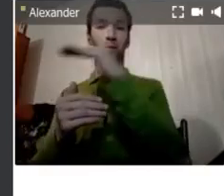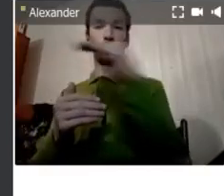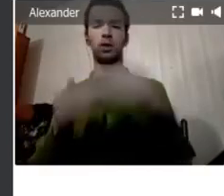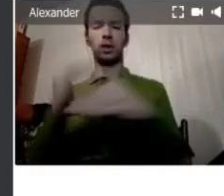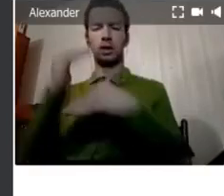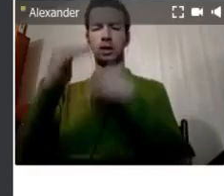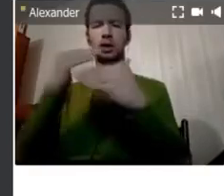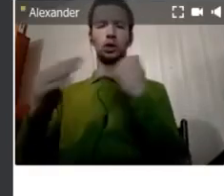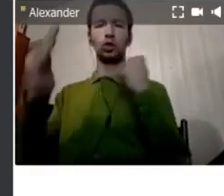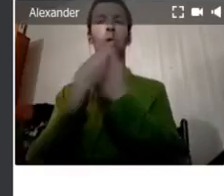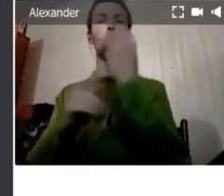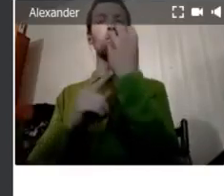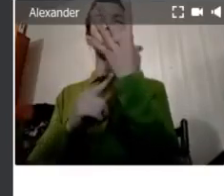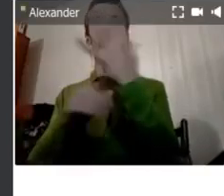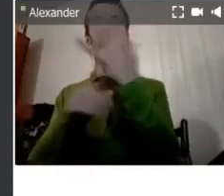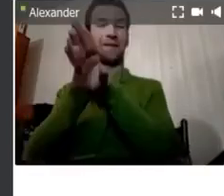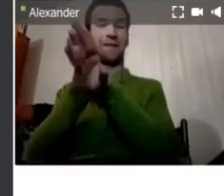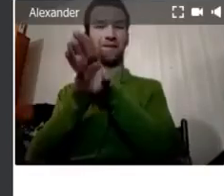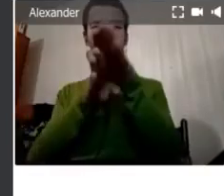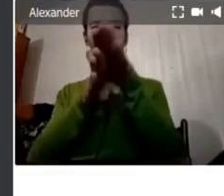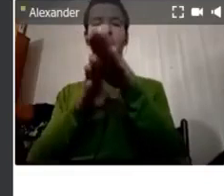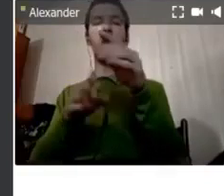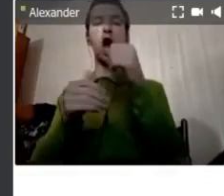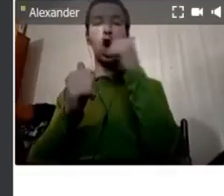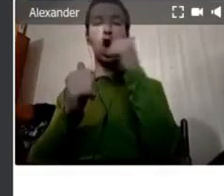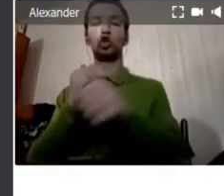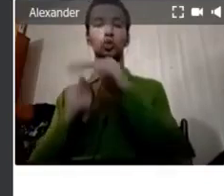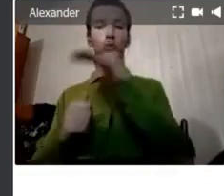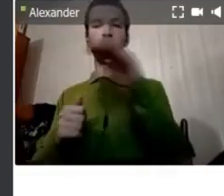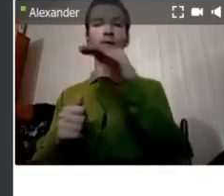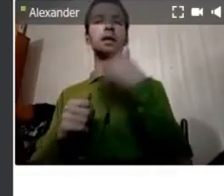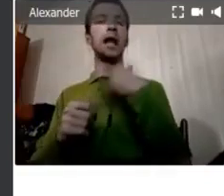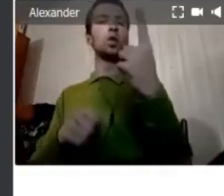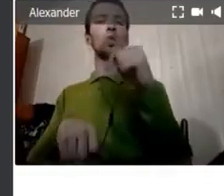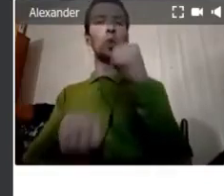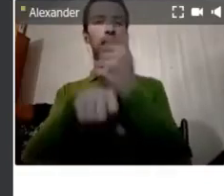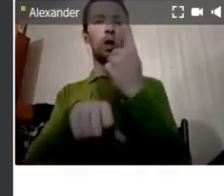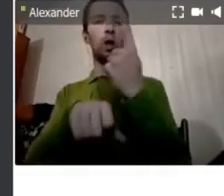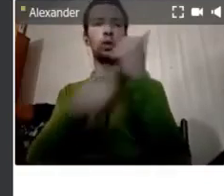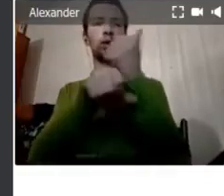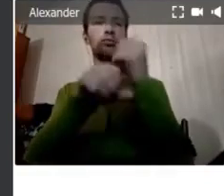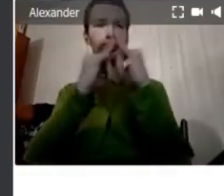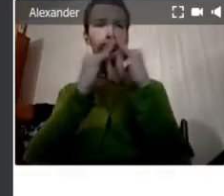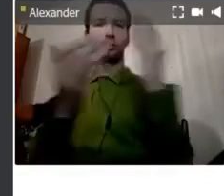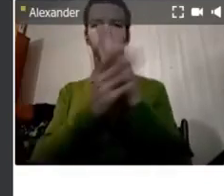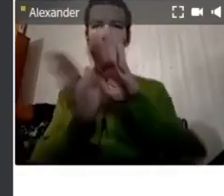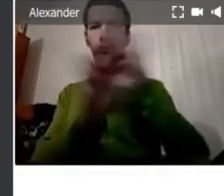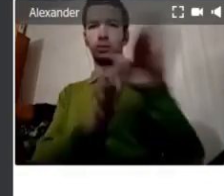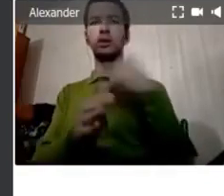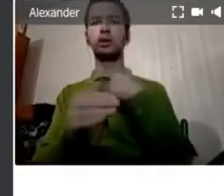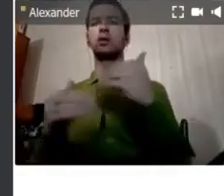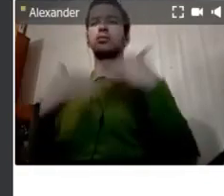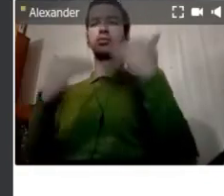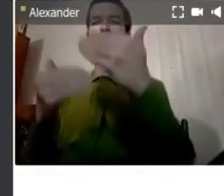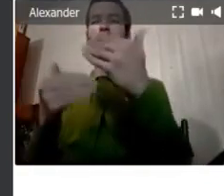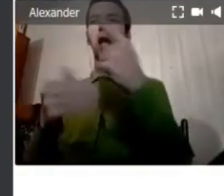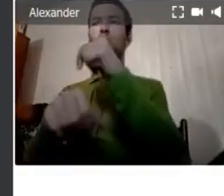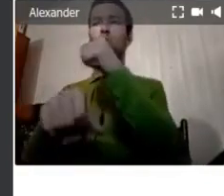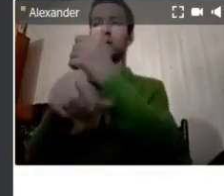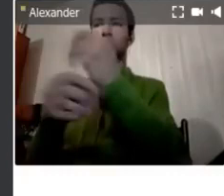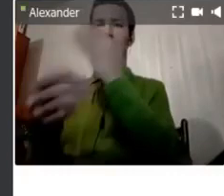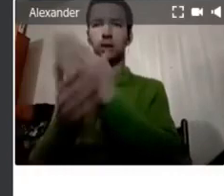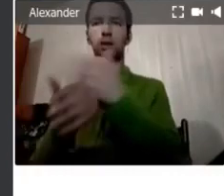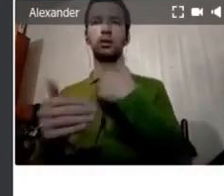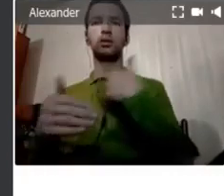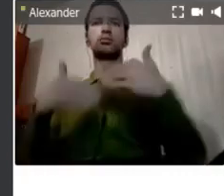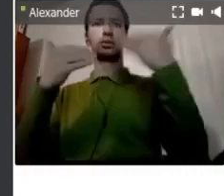его, помогать своим людям. И, соответственно, вот так вот, ребят, менять свою жизнь. Потому что я могу сказать так, что, ну, не знаю, счастливее меня